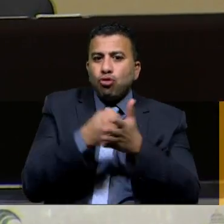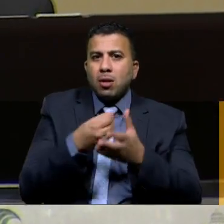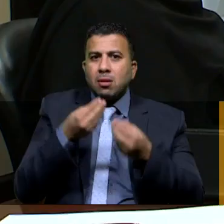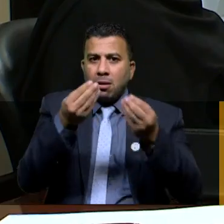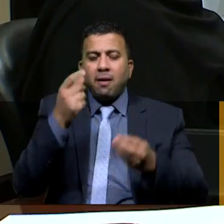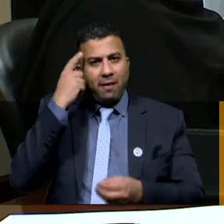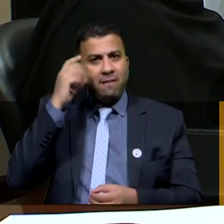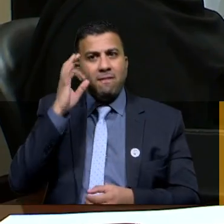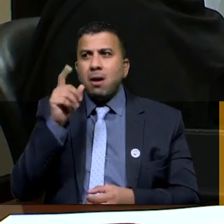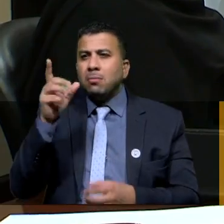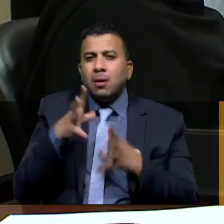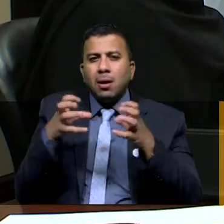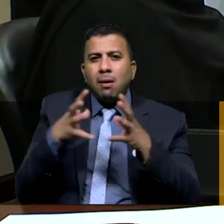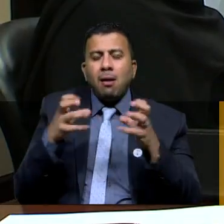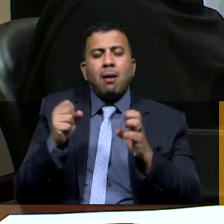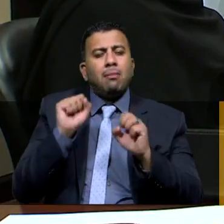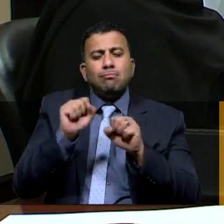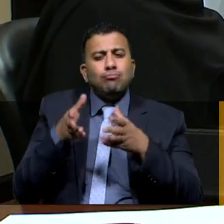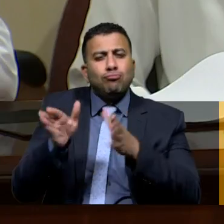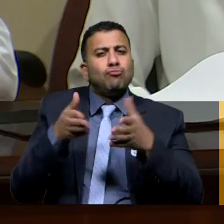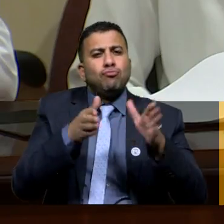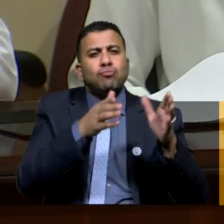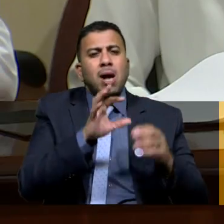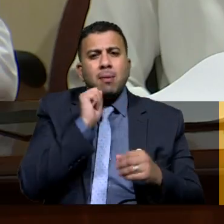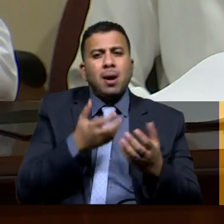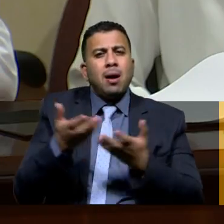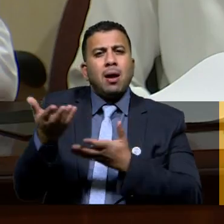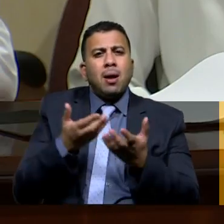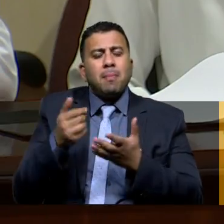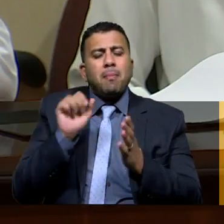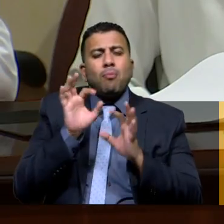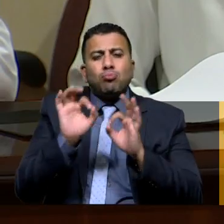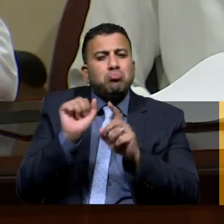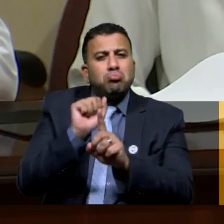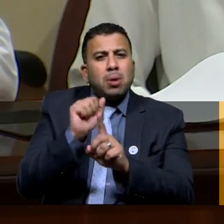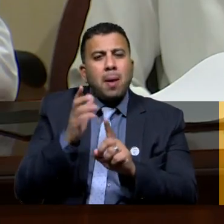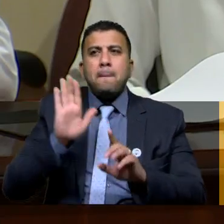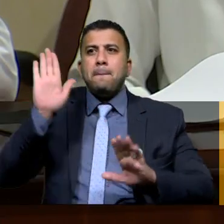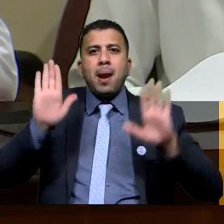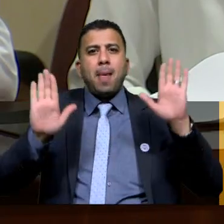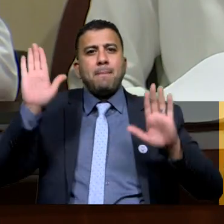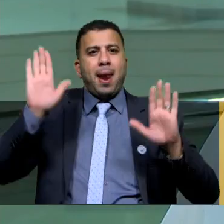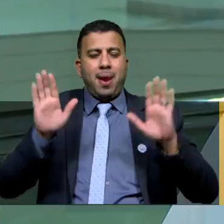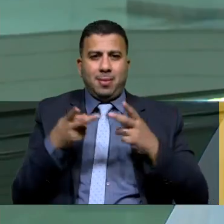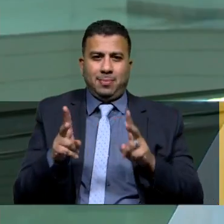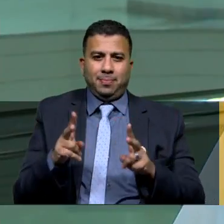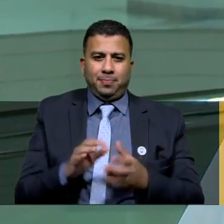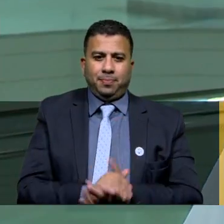المختلفة في كافة الجوانب التي لها علاقة بالبرلمان. حبينا نشارك في